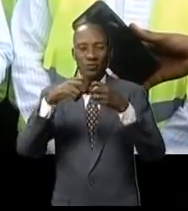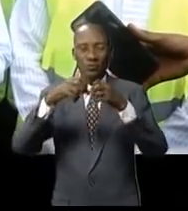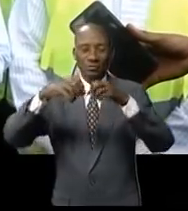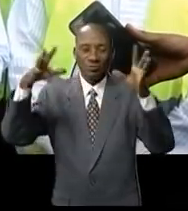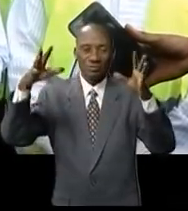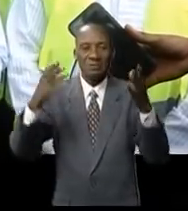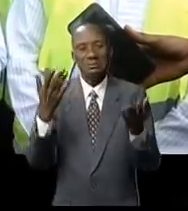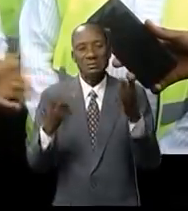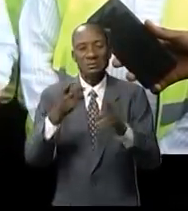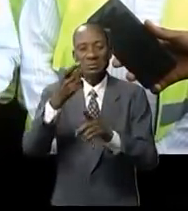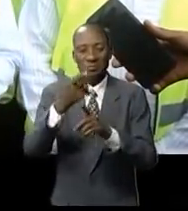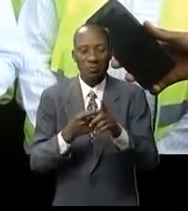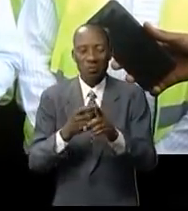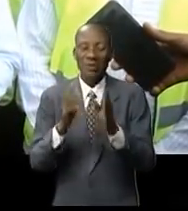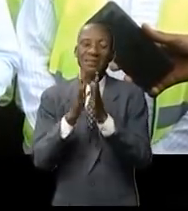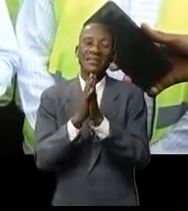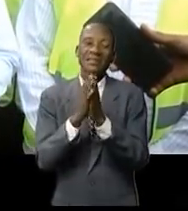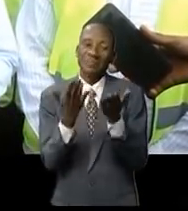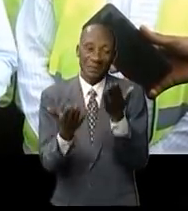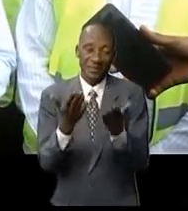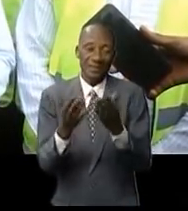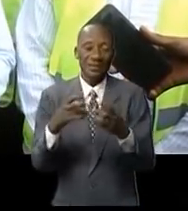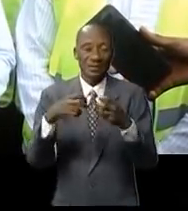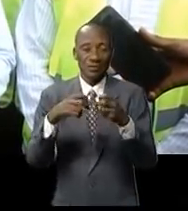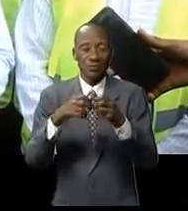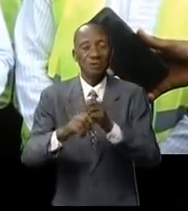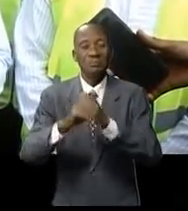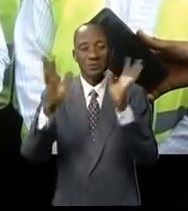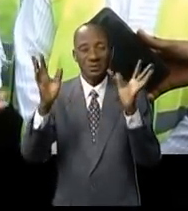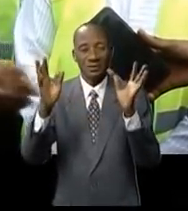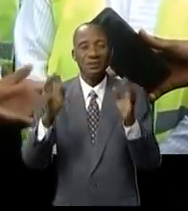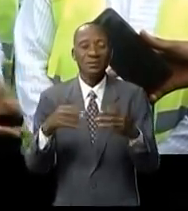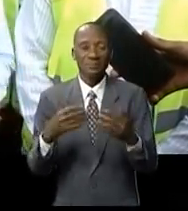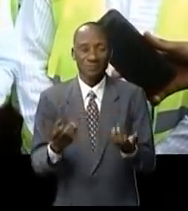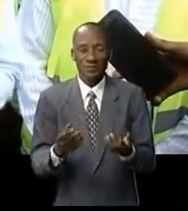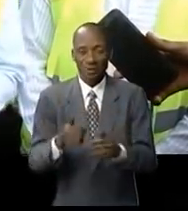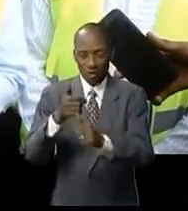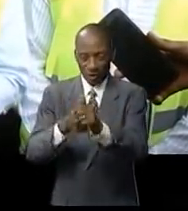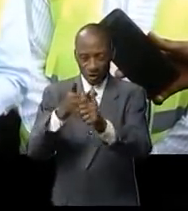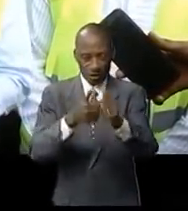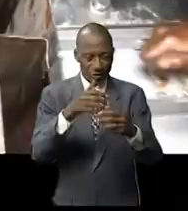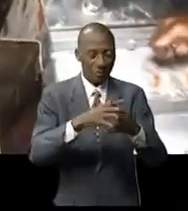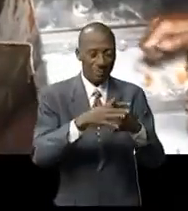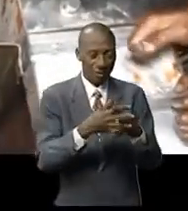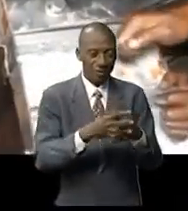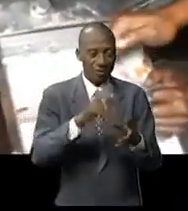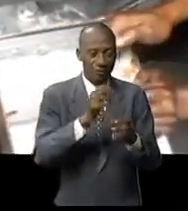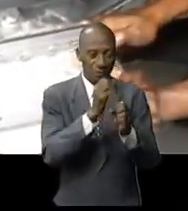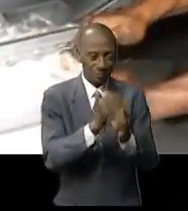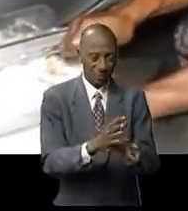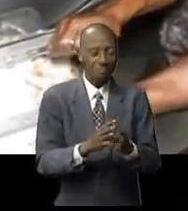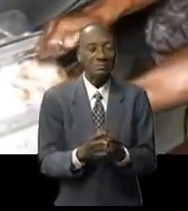mois d'octobre. Puis on va mettre une task force en place avec la SNEL, avec le